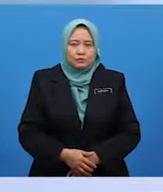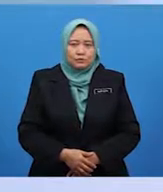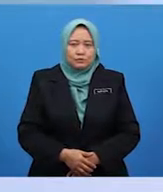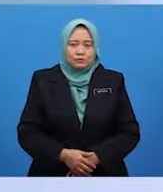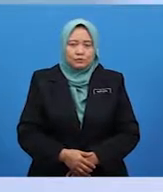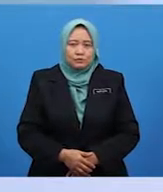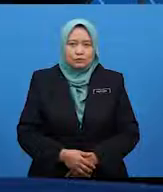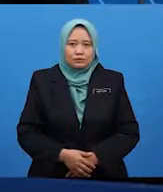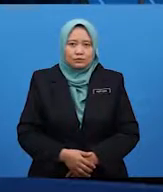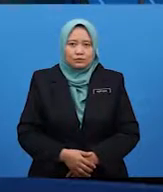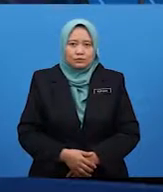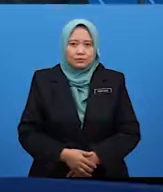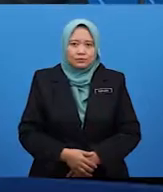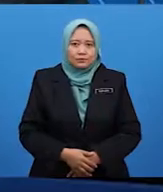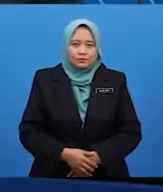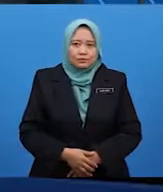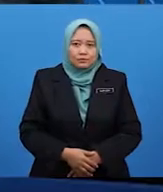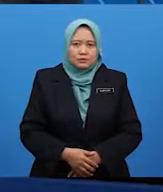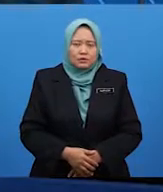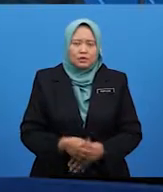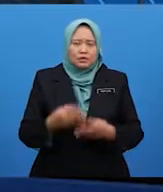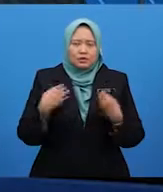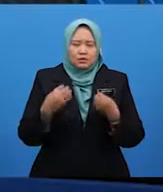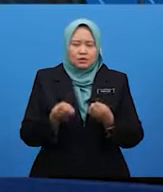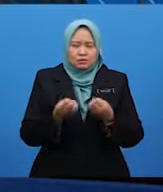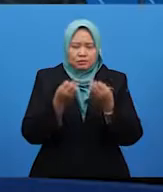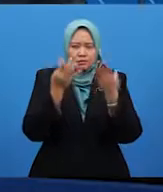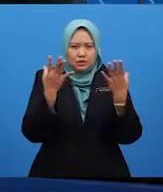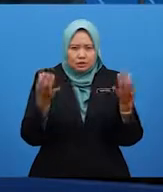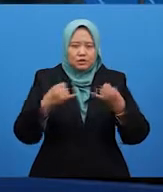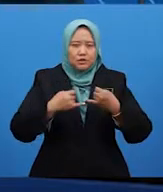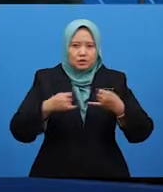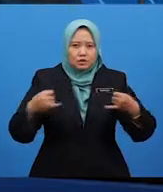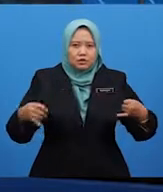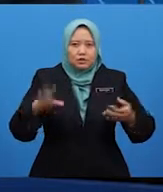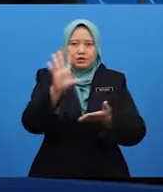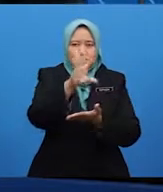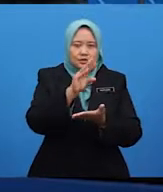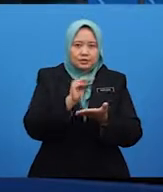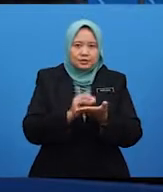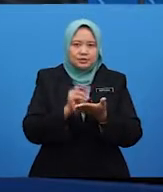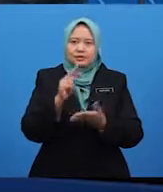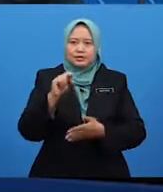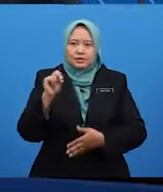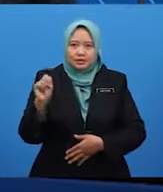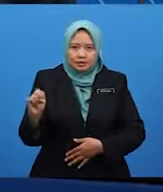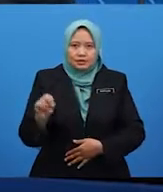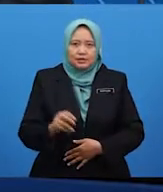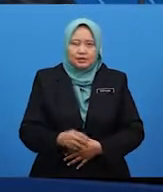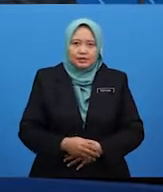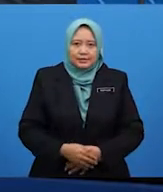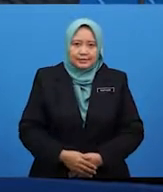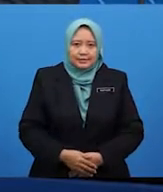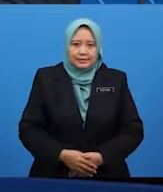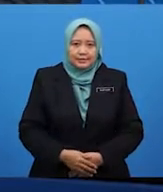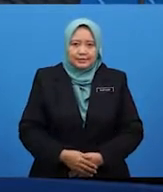atau cetak kain. Oh, memang macam-macam kaedah cetakan ya, cikgu ya. Dan ambil nafas saya nak. Tapi memang menarik